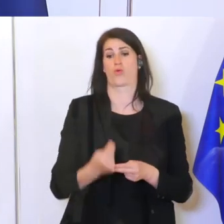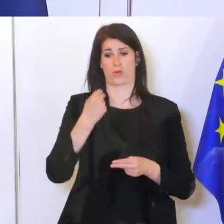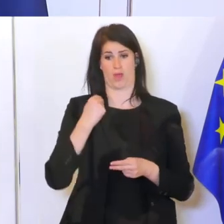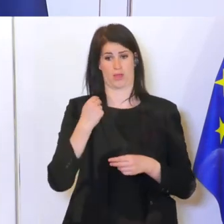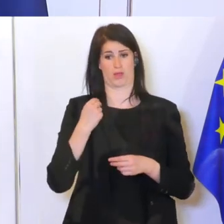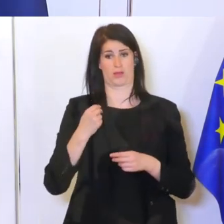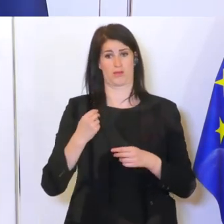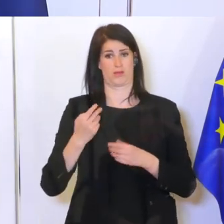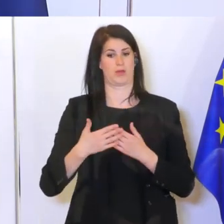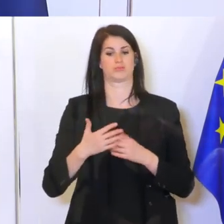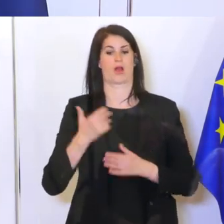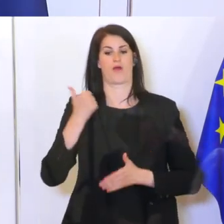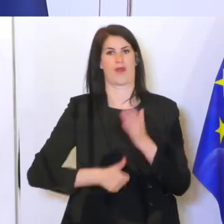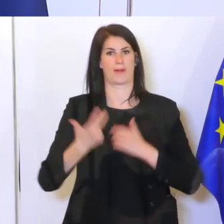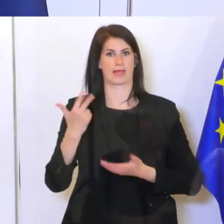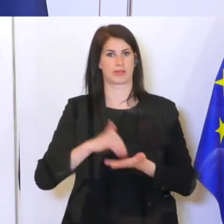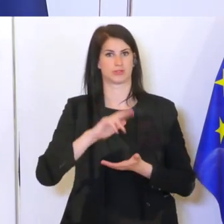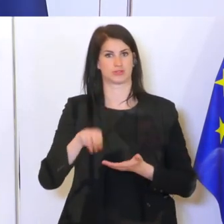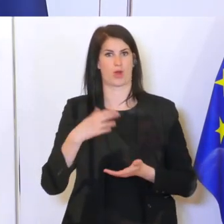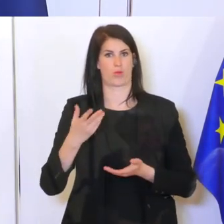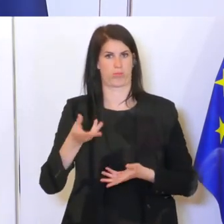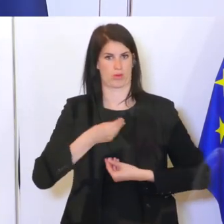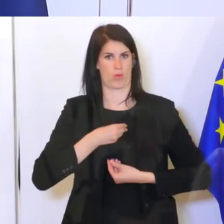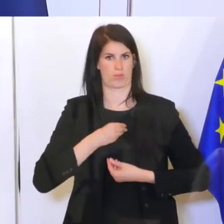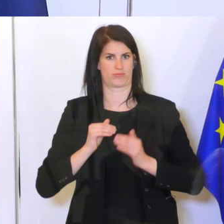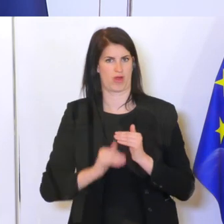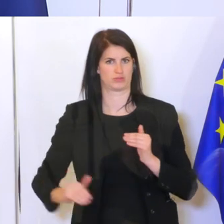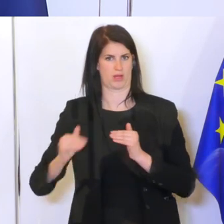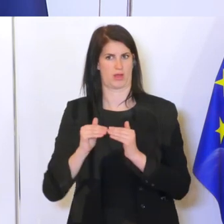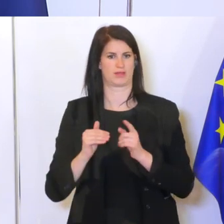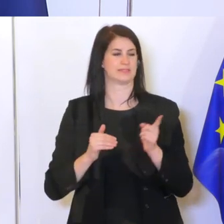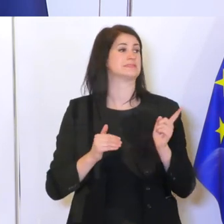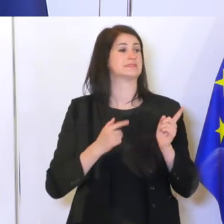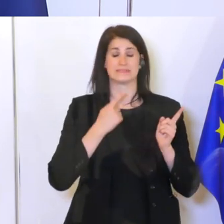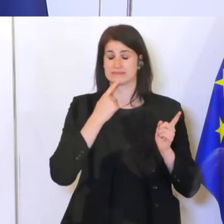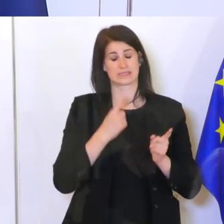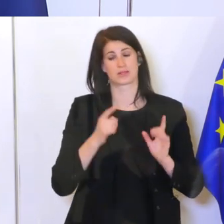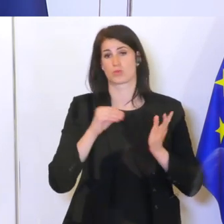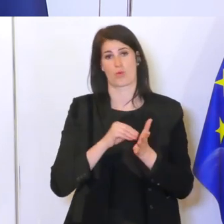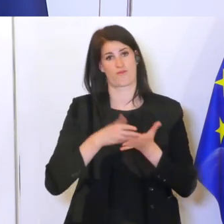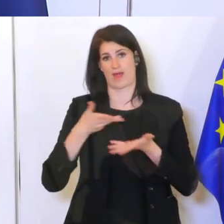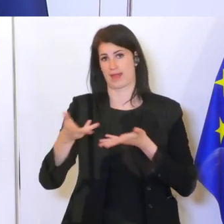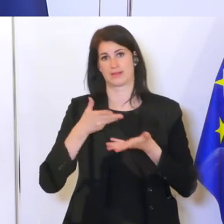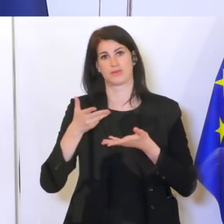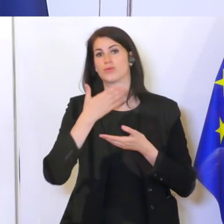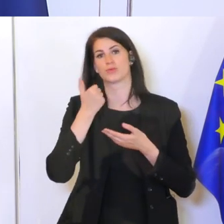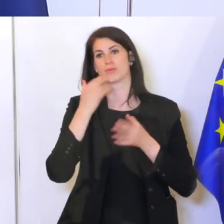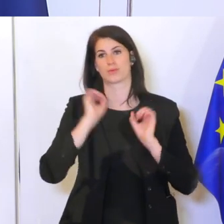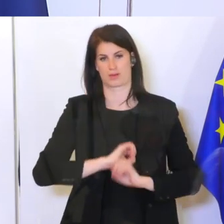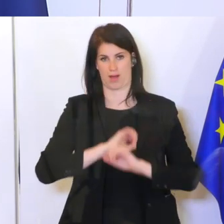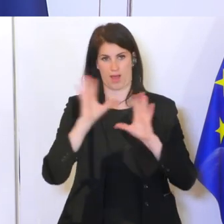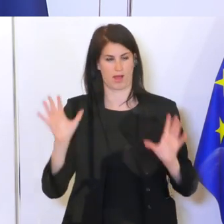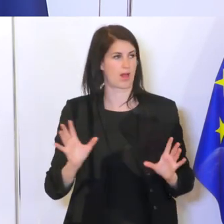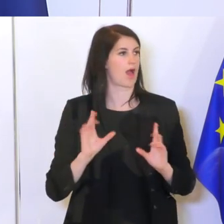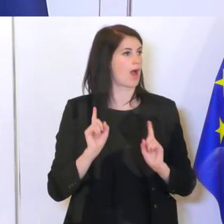Die Auszahlungsmodalitäten sind noch Gegenstand der Verhandlungen in den Richtlinien. Aber es wird so